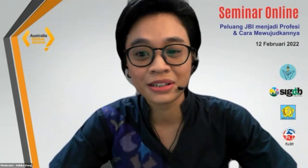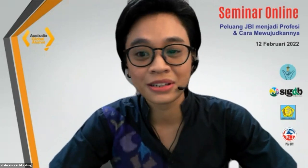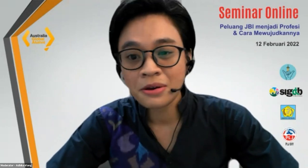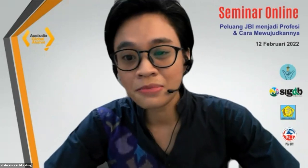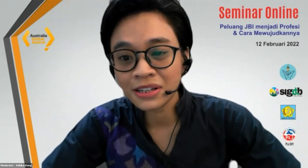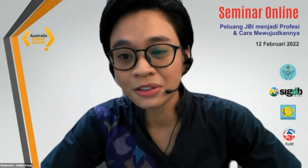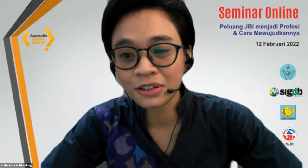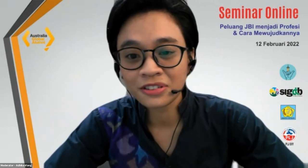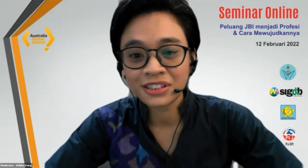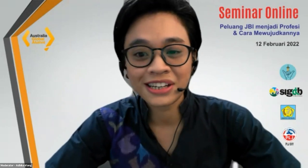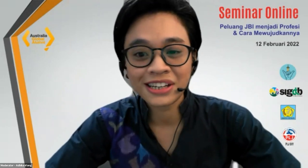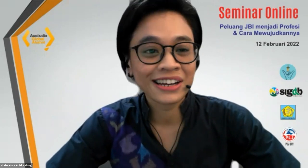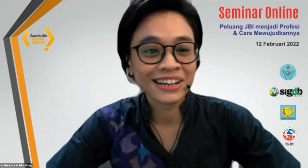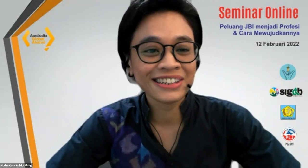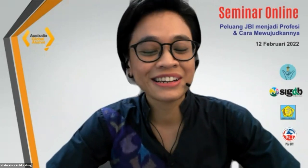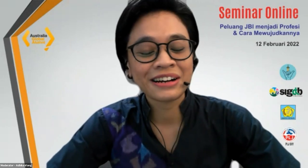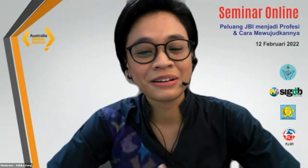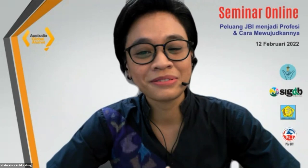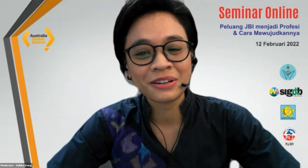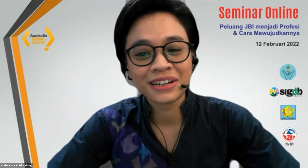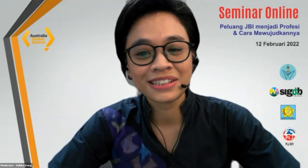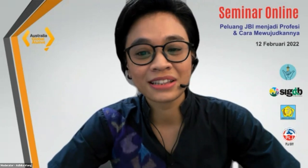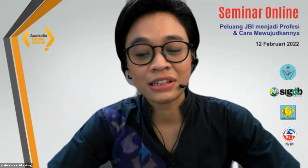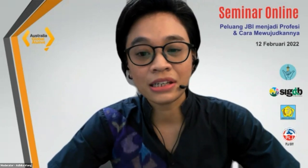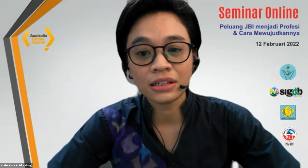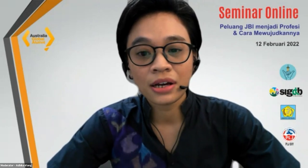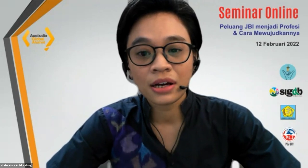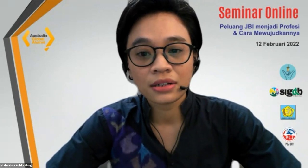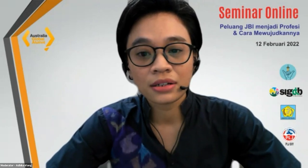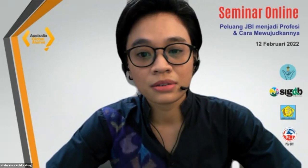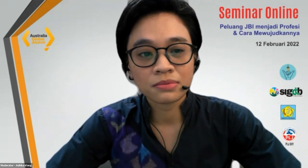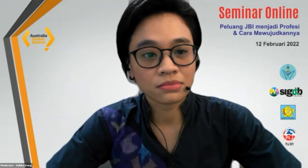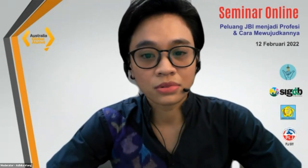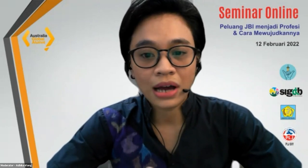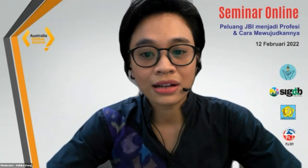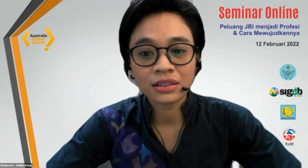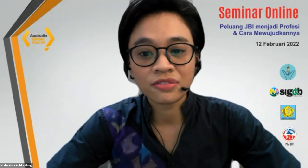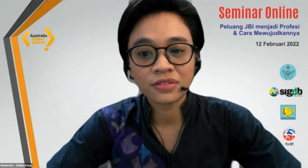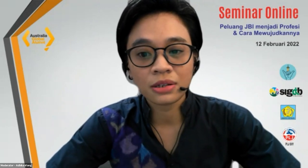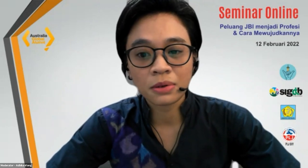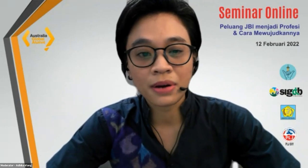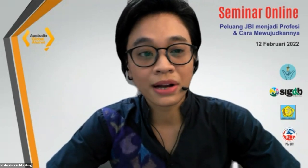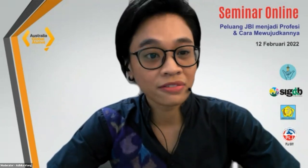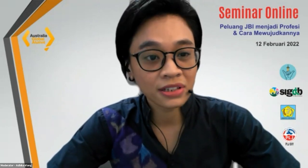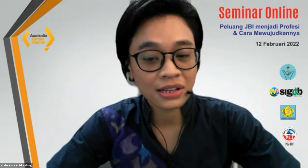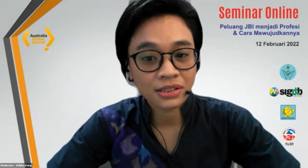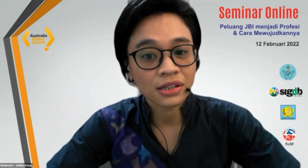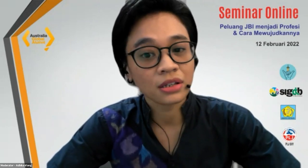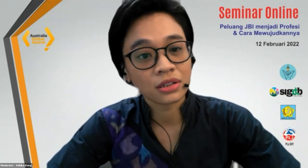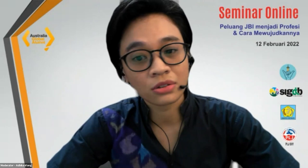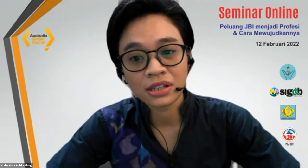lama ya Bu di McD University Kanada dan beliau Pada saat ini aktif diberbagai